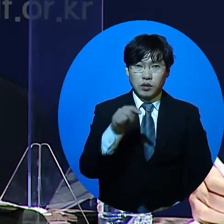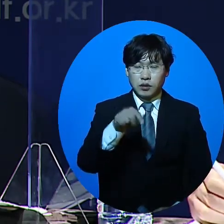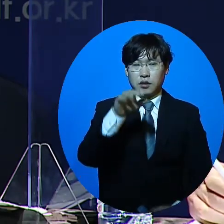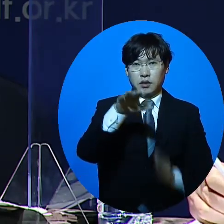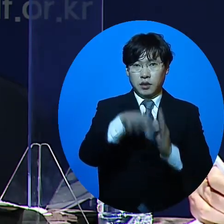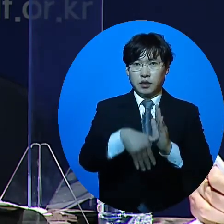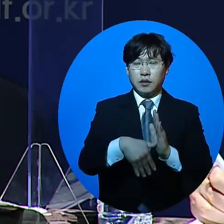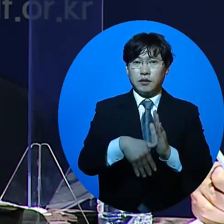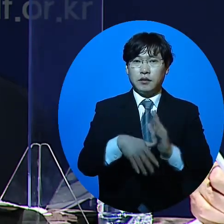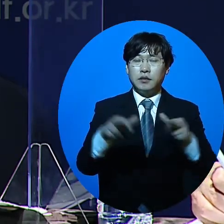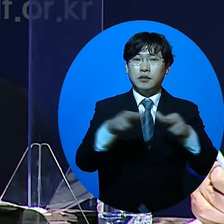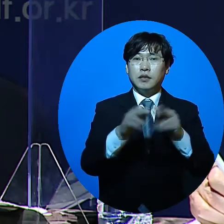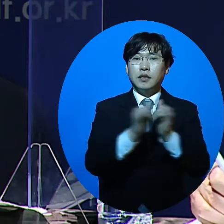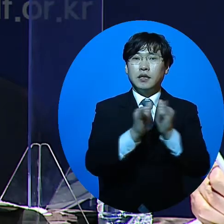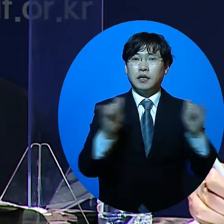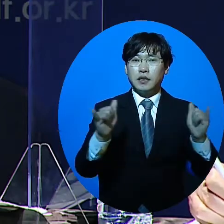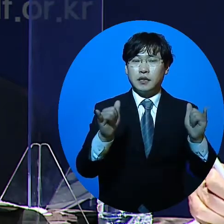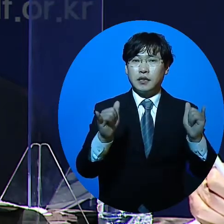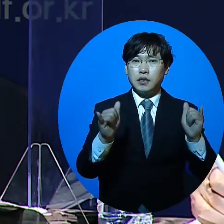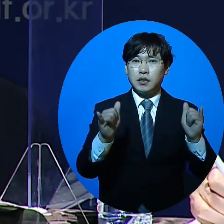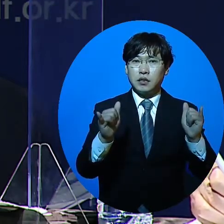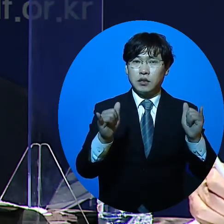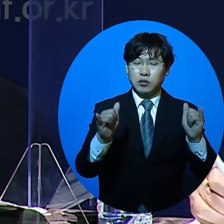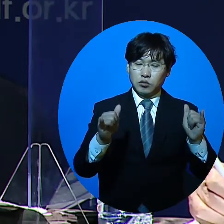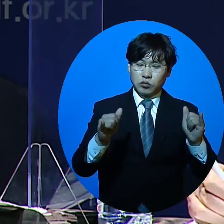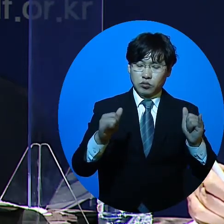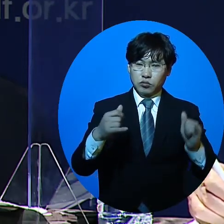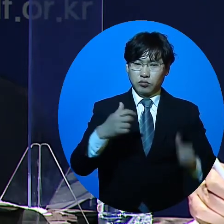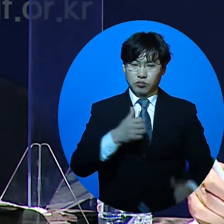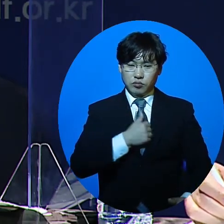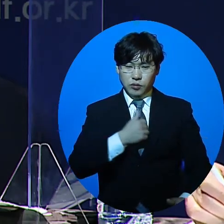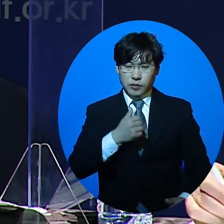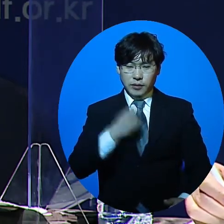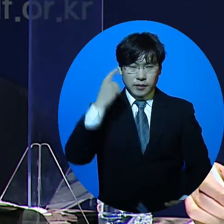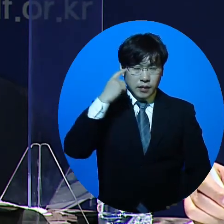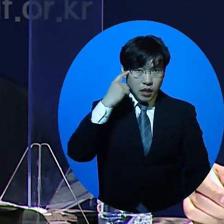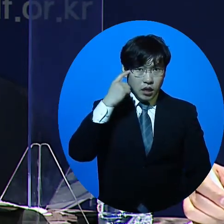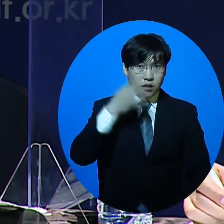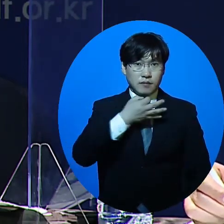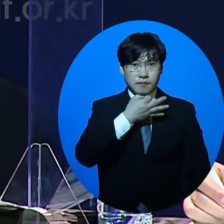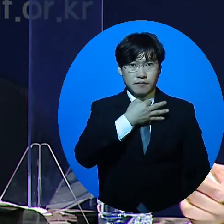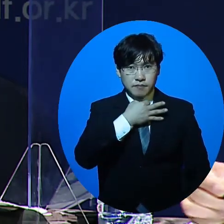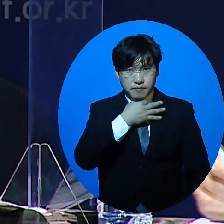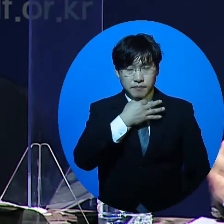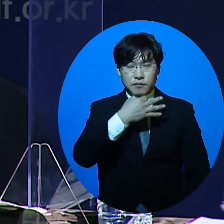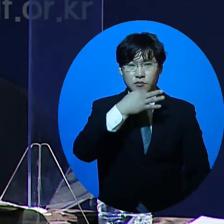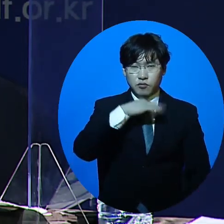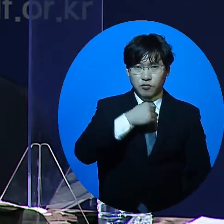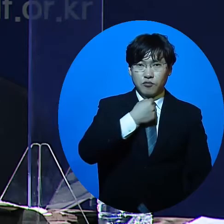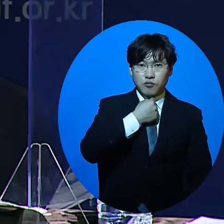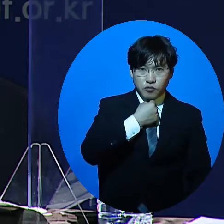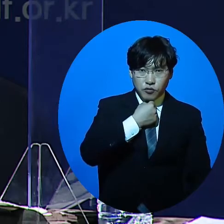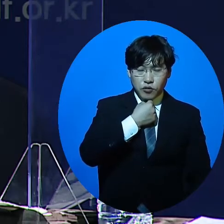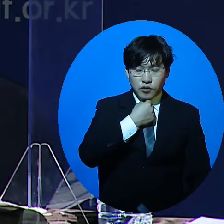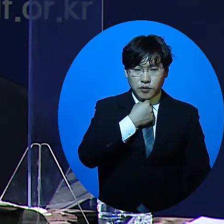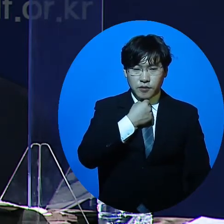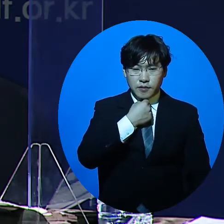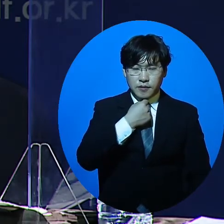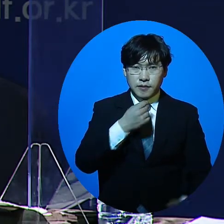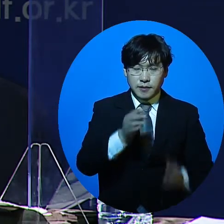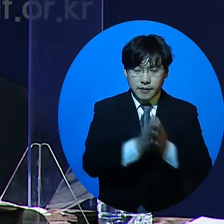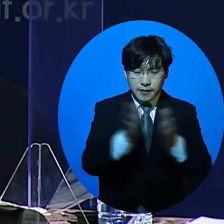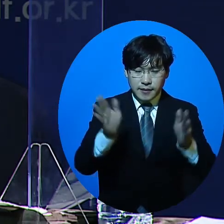그때에는 장애인으로서 체육을 하고자 하는 자의지와 욕구를 가지고 접근했던